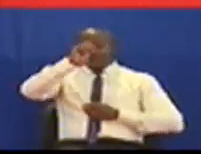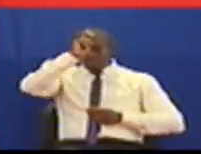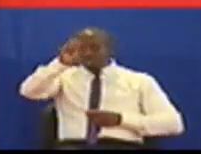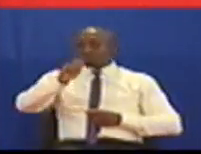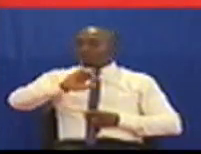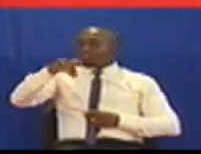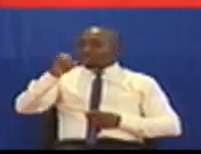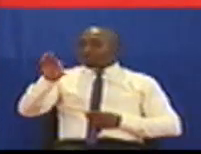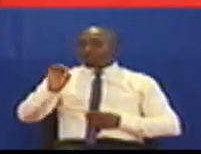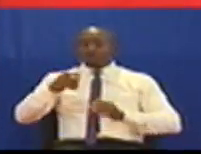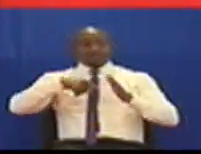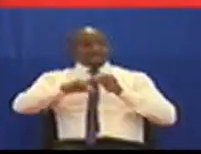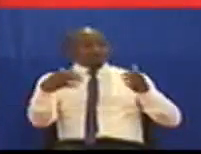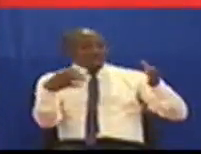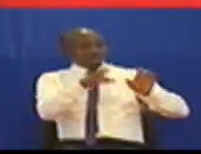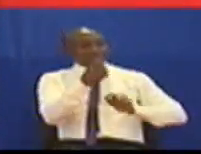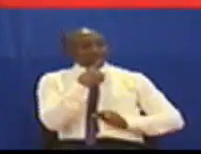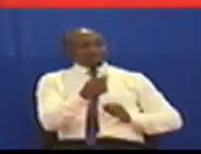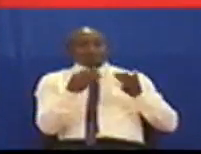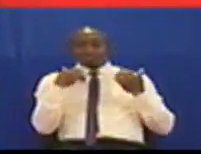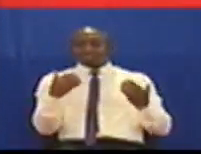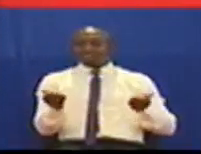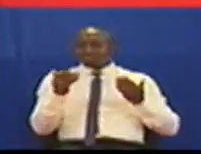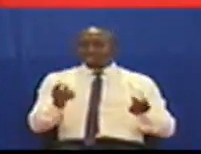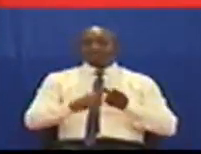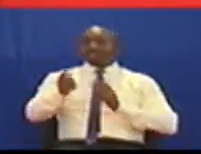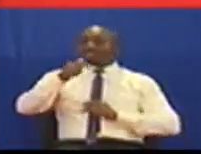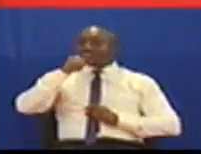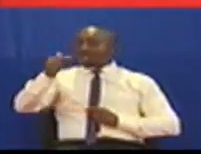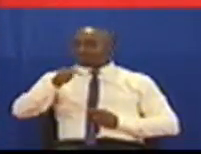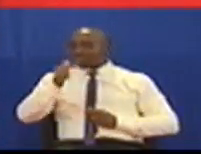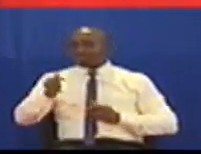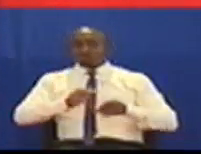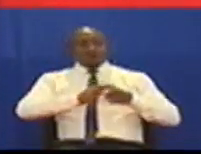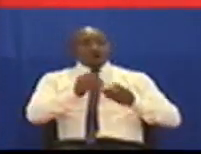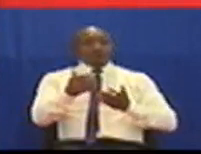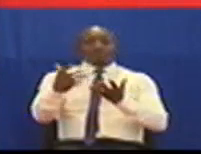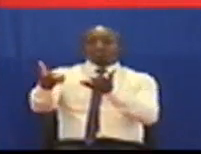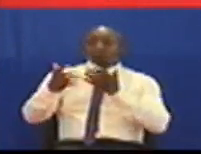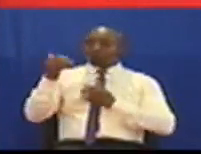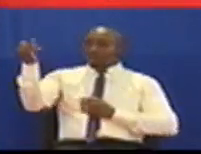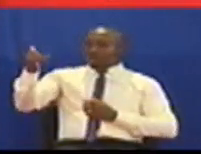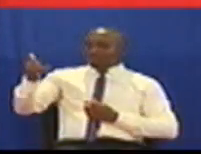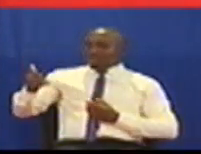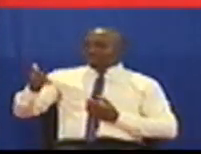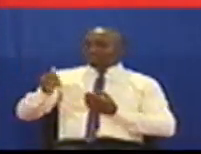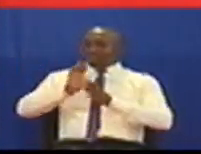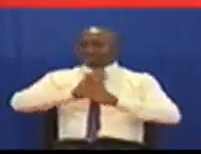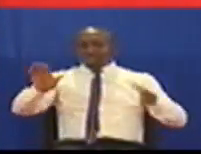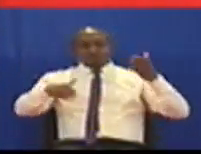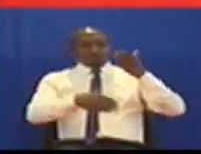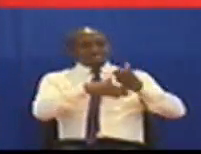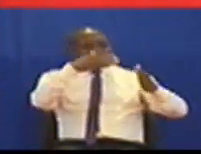kwenye kamati yetu, imesema kwamba sasa hivi TAMISEMI wamechukua zile ramani na tayari wameshajenga